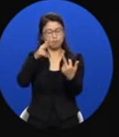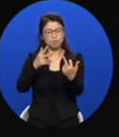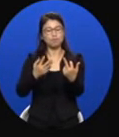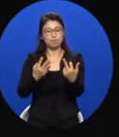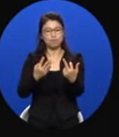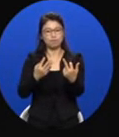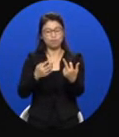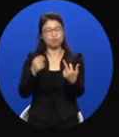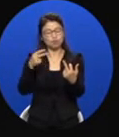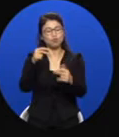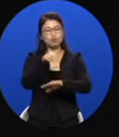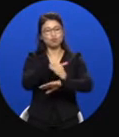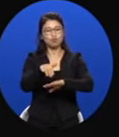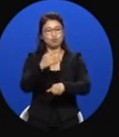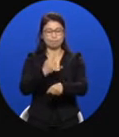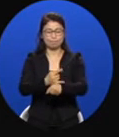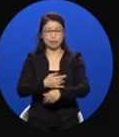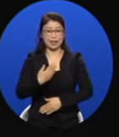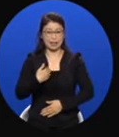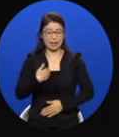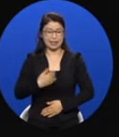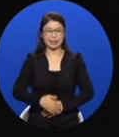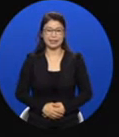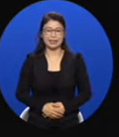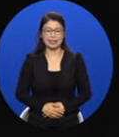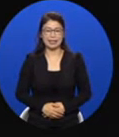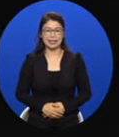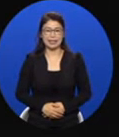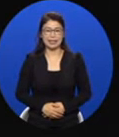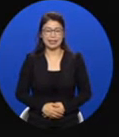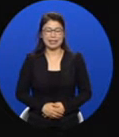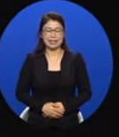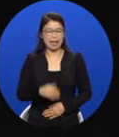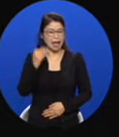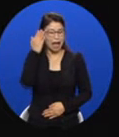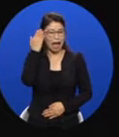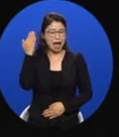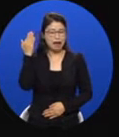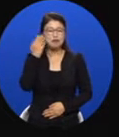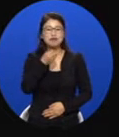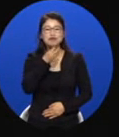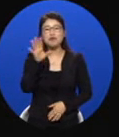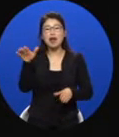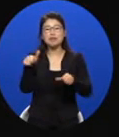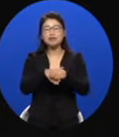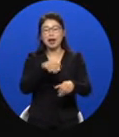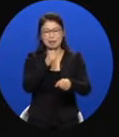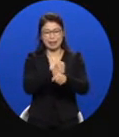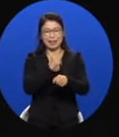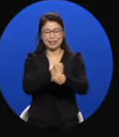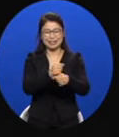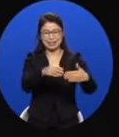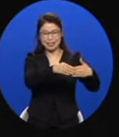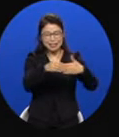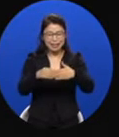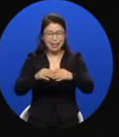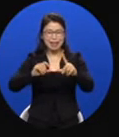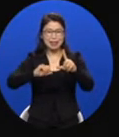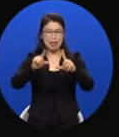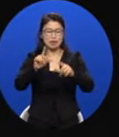있습니다. 아, 저는 이제 그 우리 한류 문화를 이끌어온 게 사실은 아이돌 그룹이 이렇게